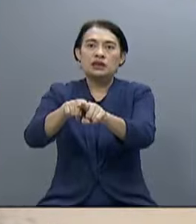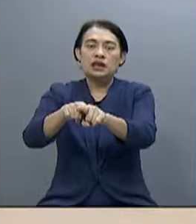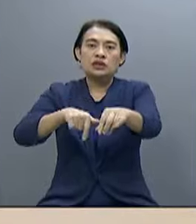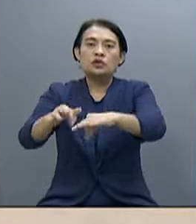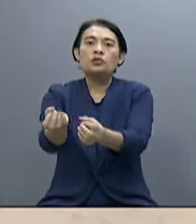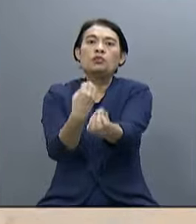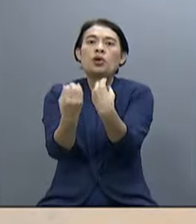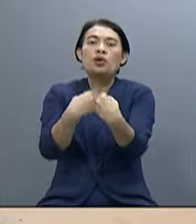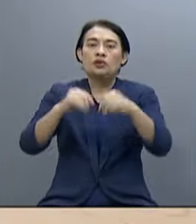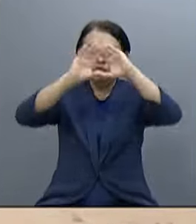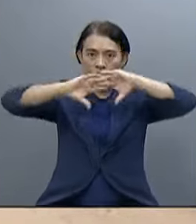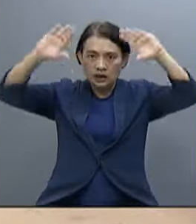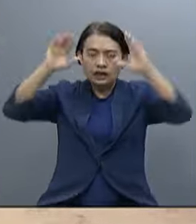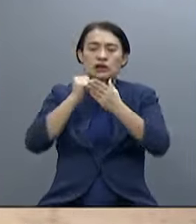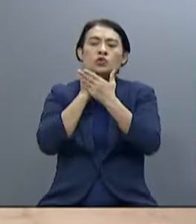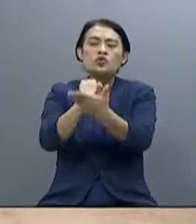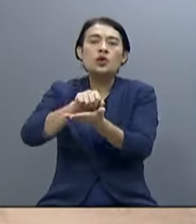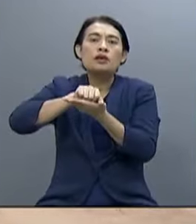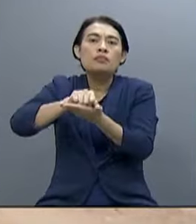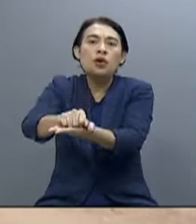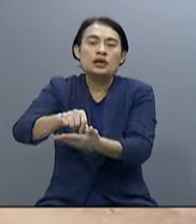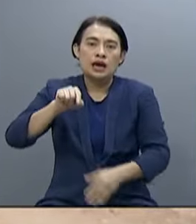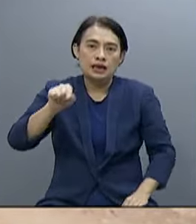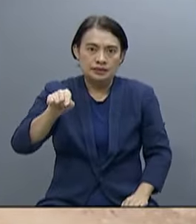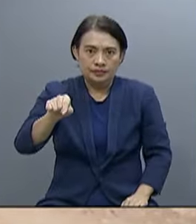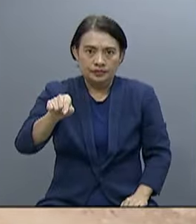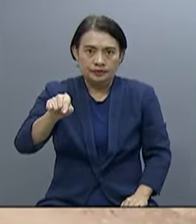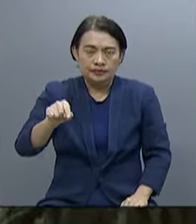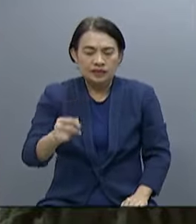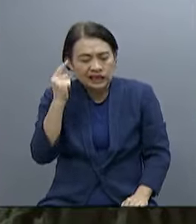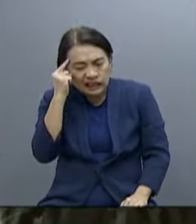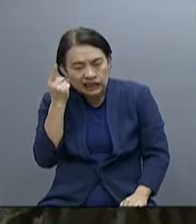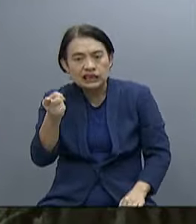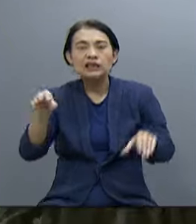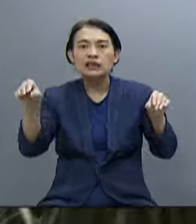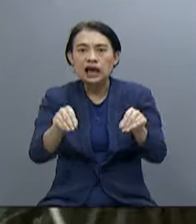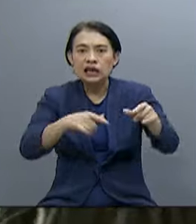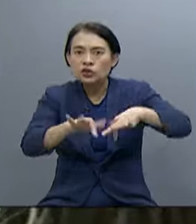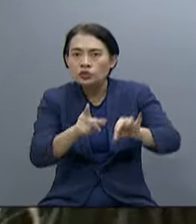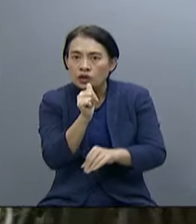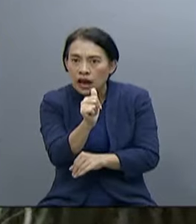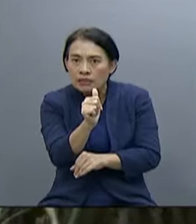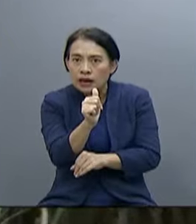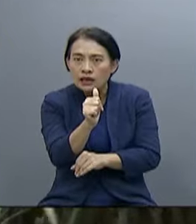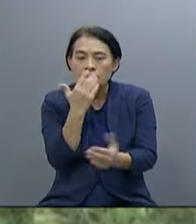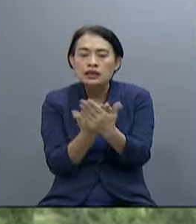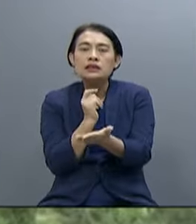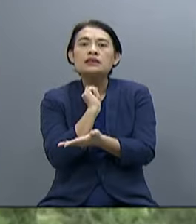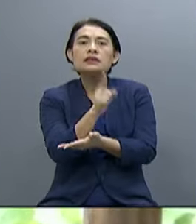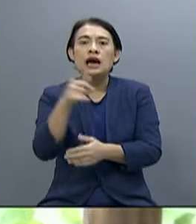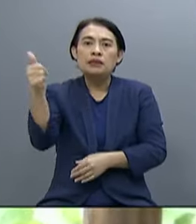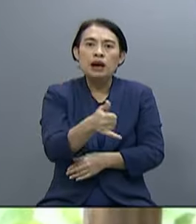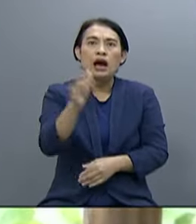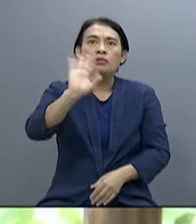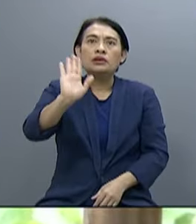อยากจะให้ภาครัฐช่วยอำนวยความสะดวกหรือว่าหาจุดลงทะเบียนใกล้ๆหมู่บ้านหน่อยจะได้ลดค่าใช้จ่ายในการเดินทาง